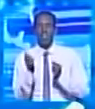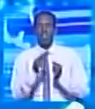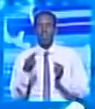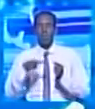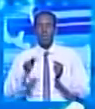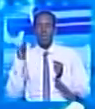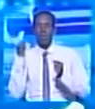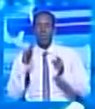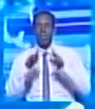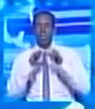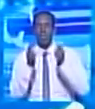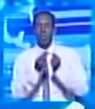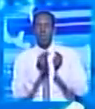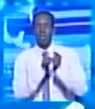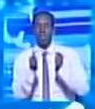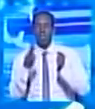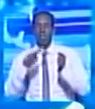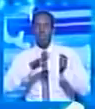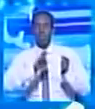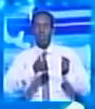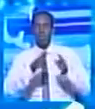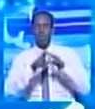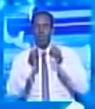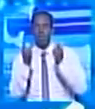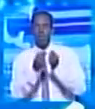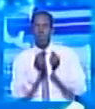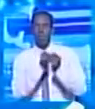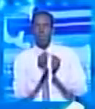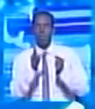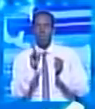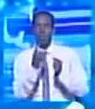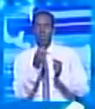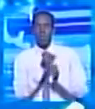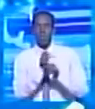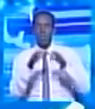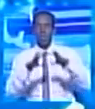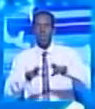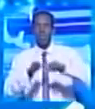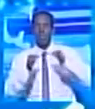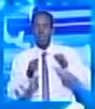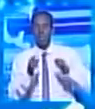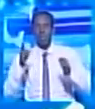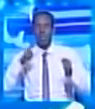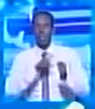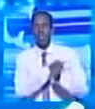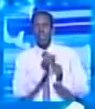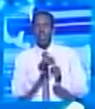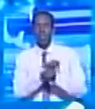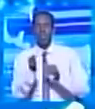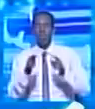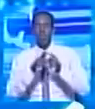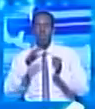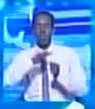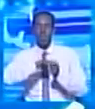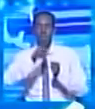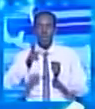Le présumé terroriste Peter Chérif, arrêté il y a une semaine par la sécurité nationale, doit être extradé